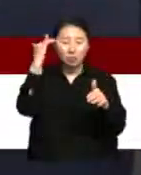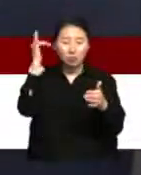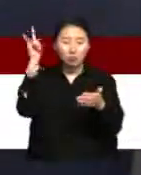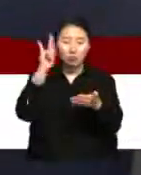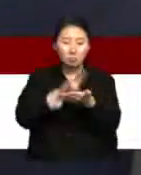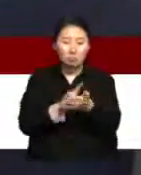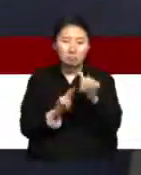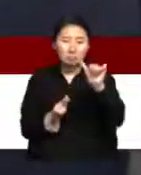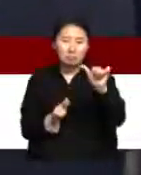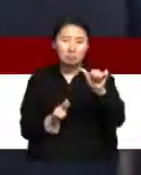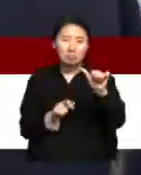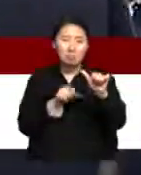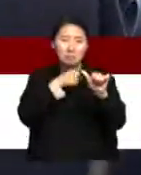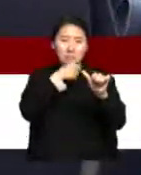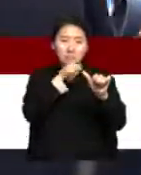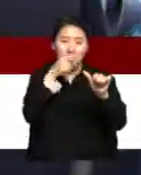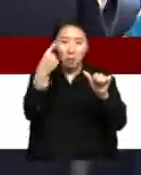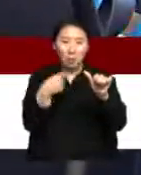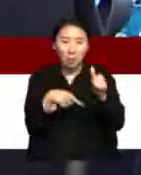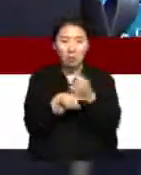명동에 입구 이유와